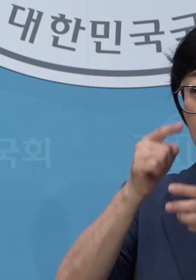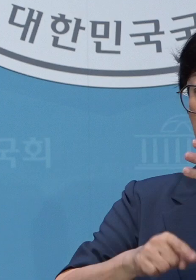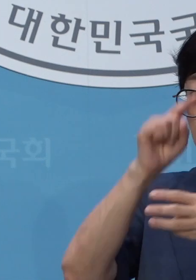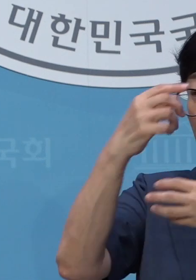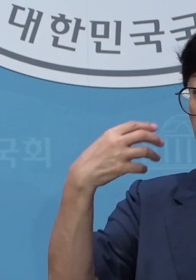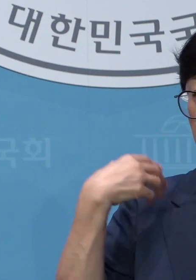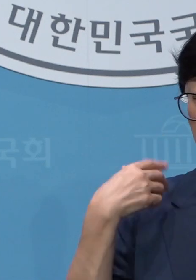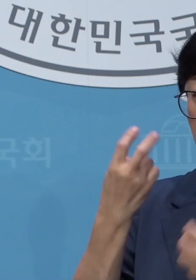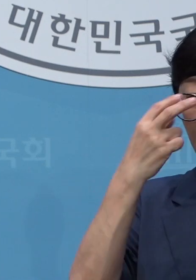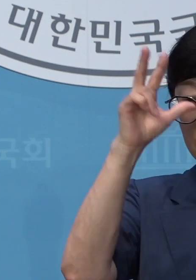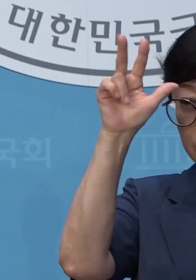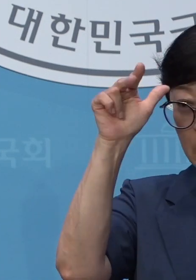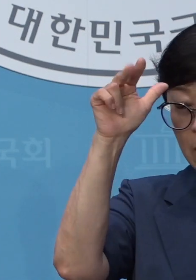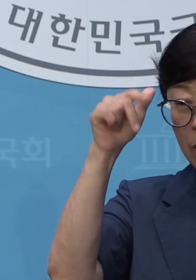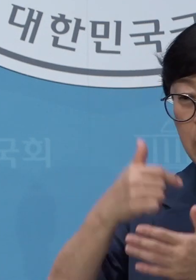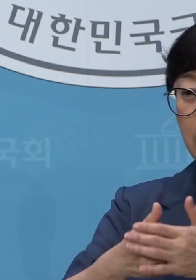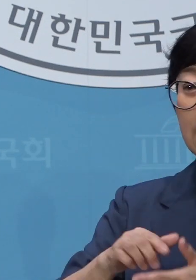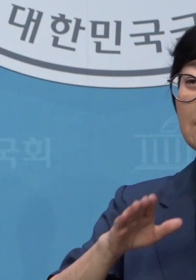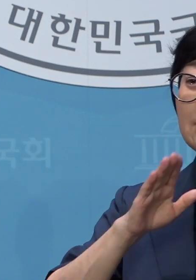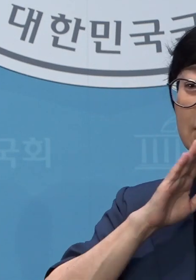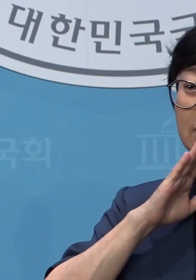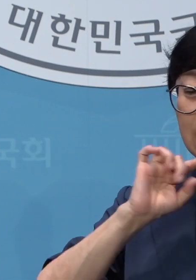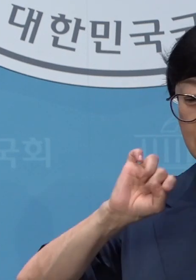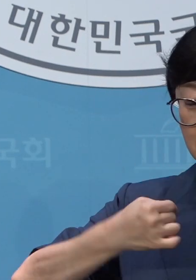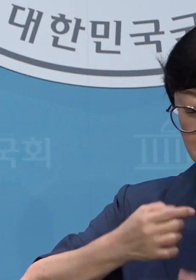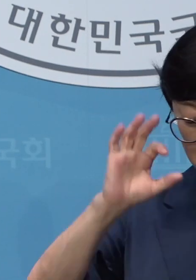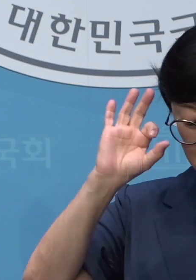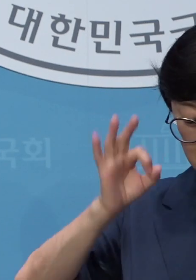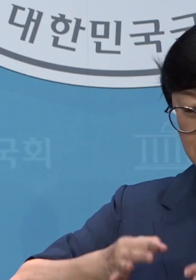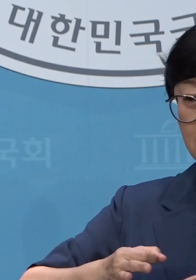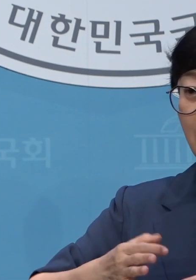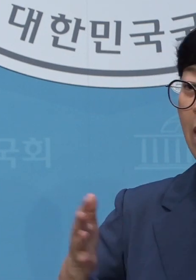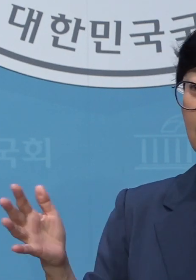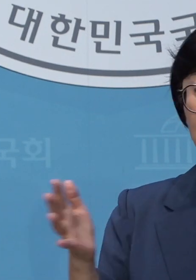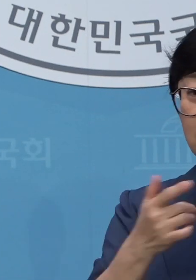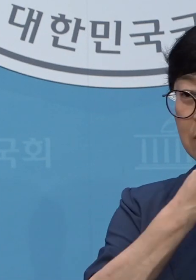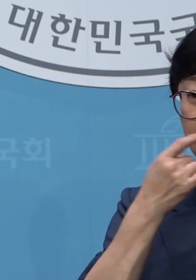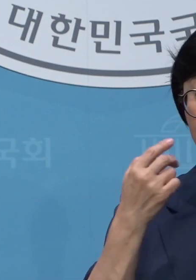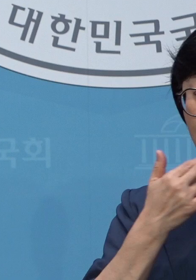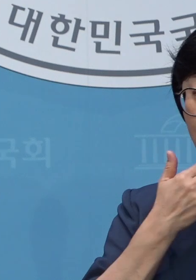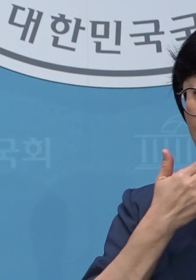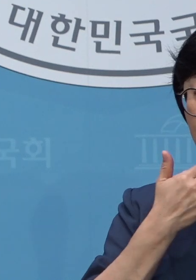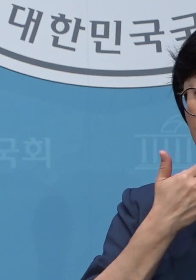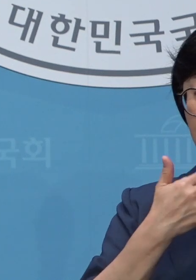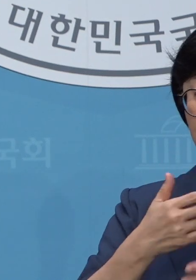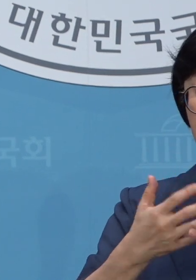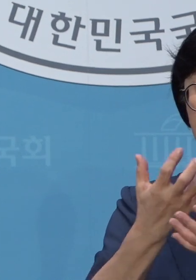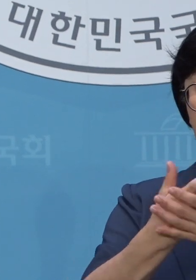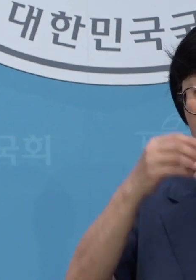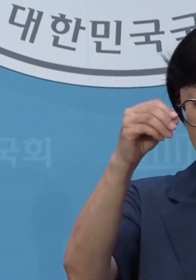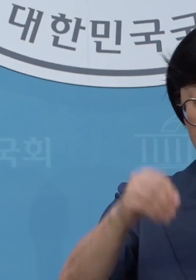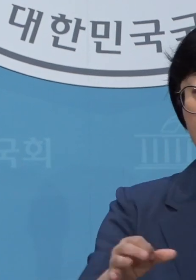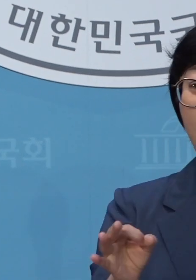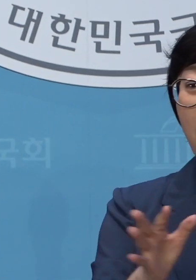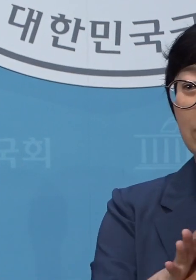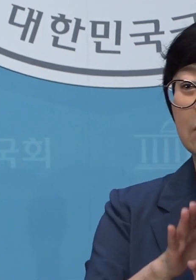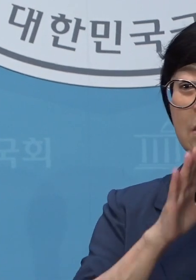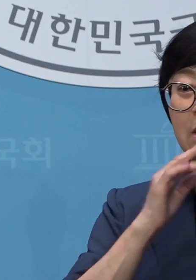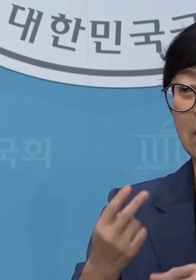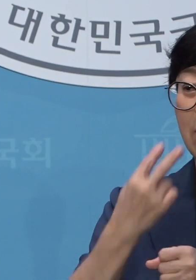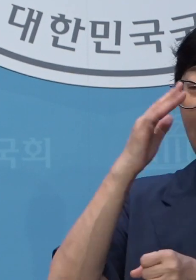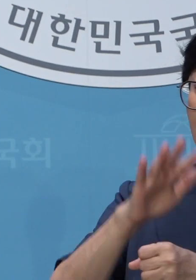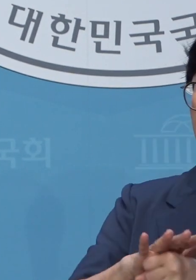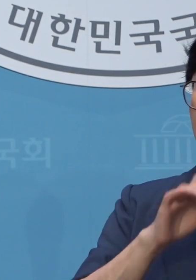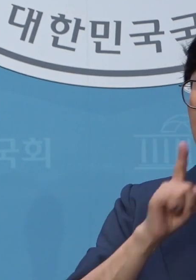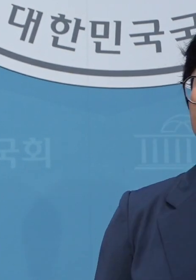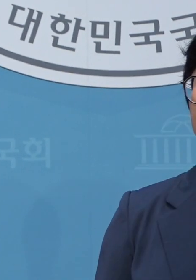윤석열 정부의 검찰이 정작 자신은 아무런 근거도 남기지 않았다니 실로 기막힌